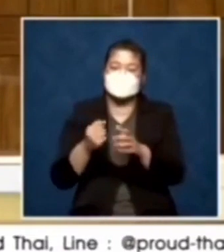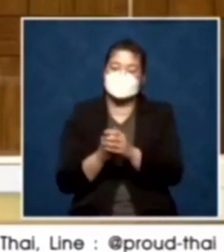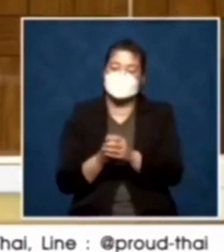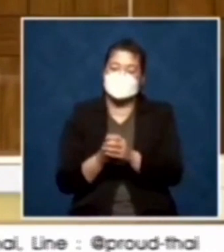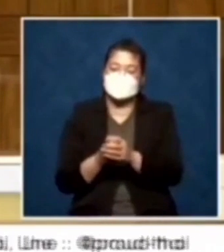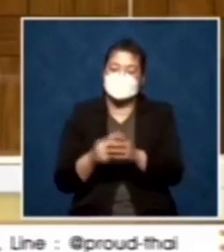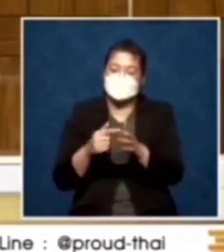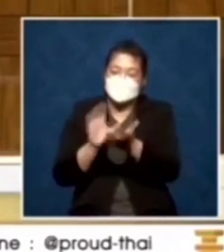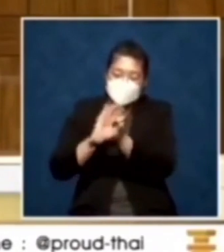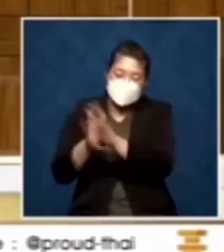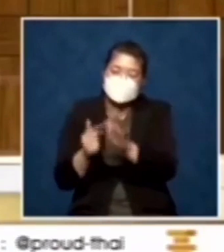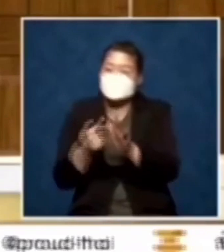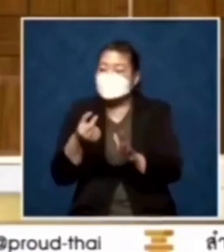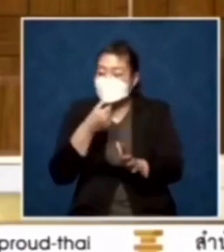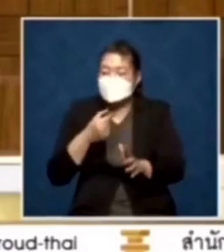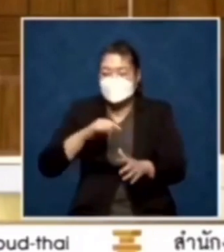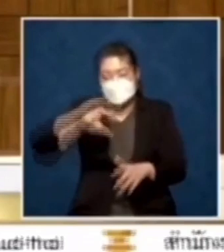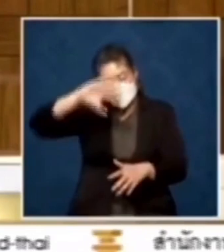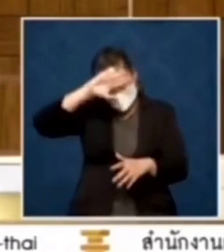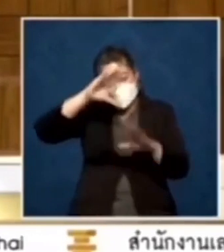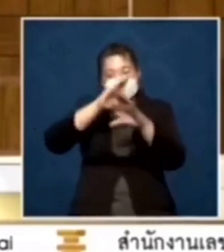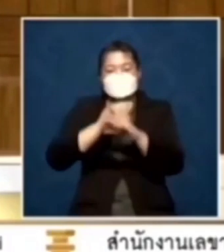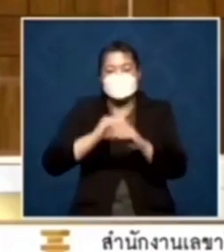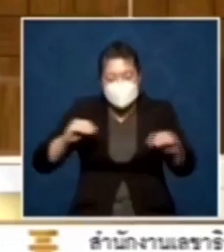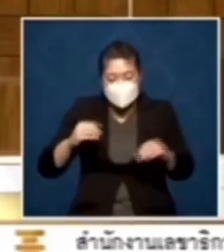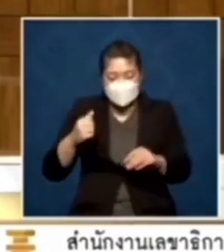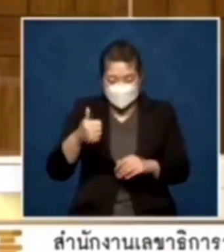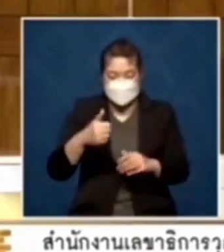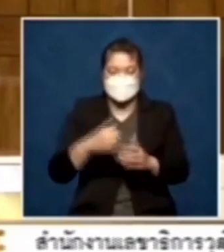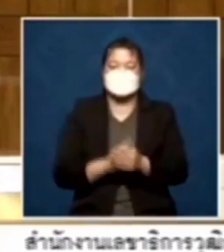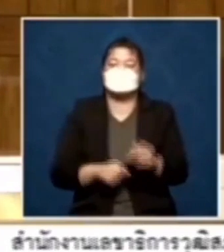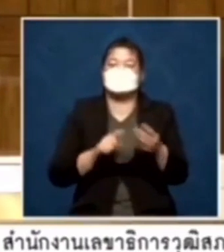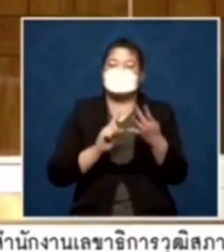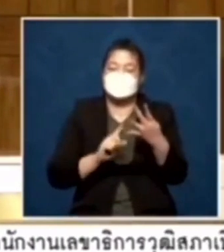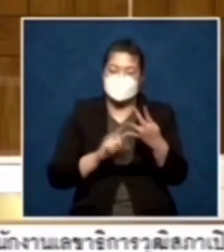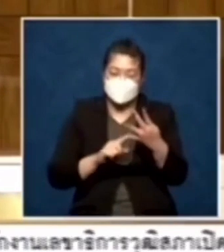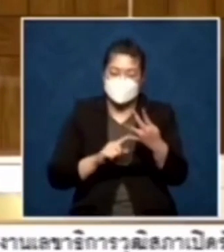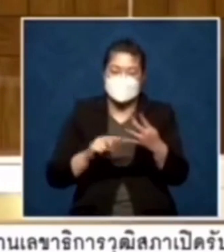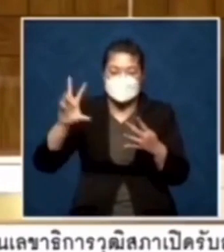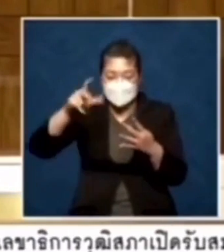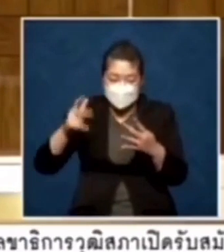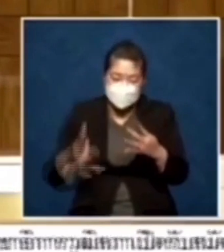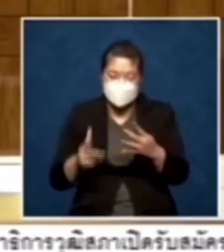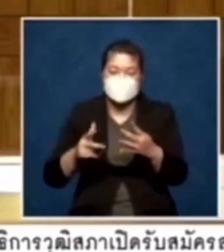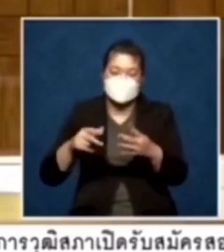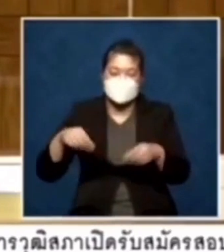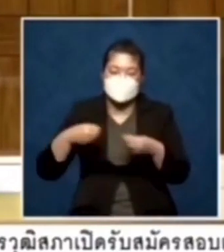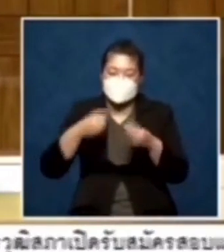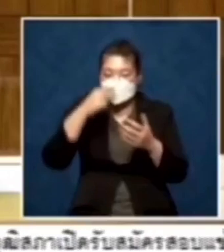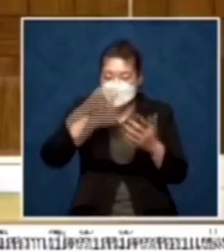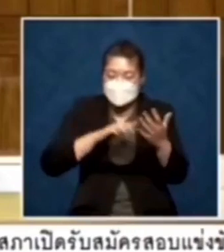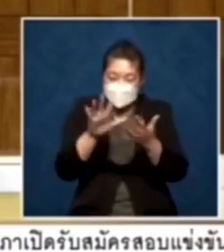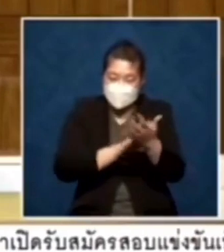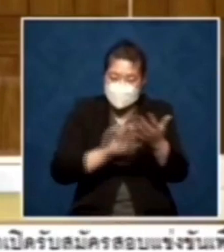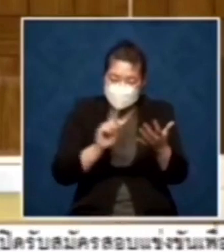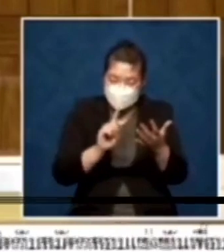จนหายขาด ถ้าเรื่ของประเทศกันชาถูกจะรึกในประวตศาต์ วาไย